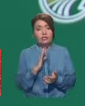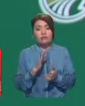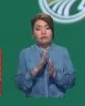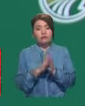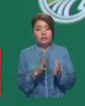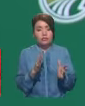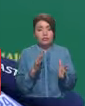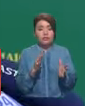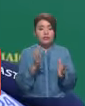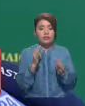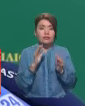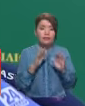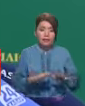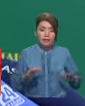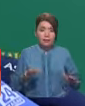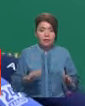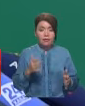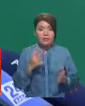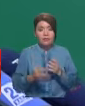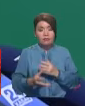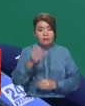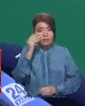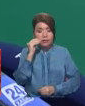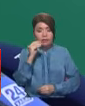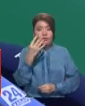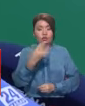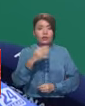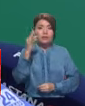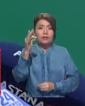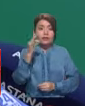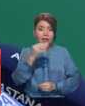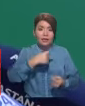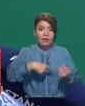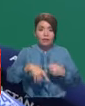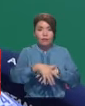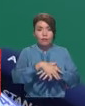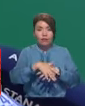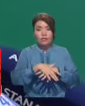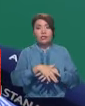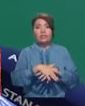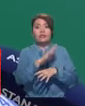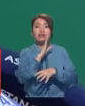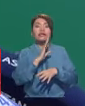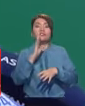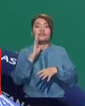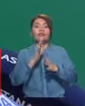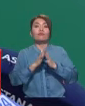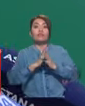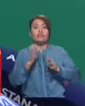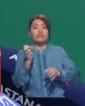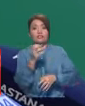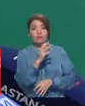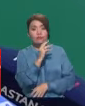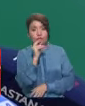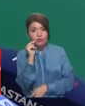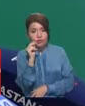женщинам и детям. Если учитывать, что 40% нашего населения – это женщины, и